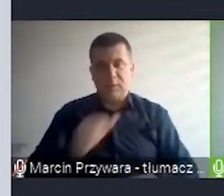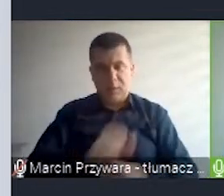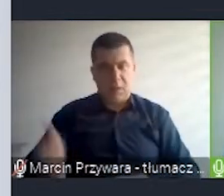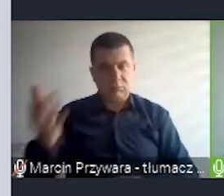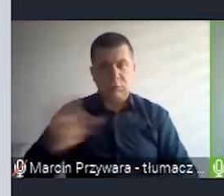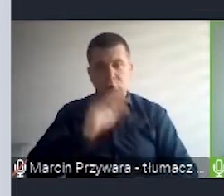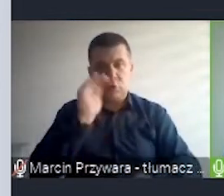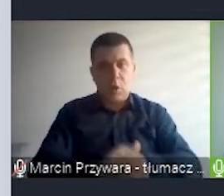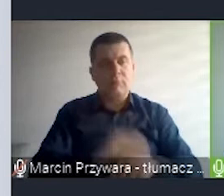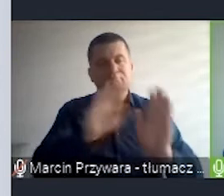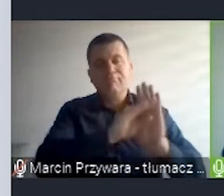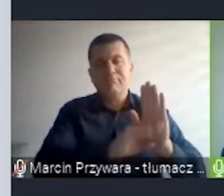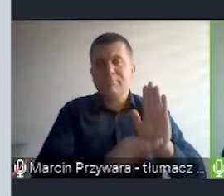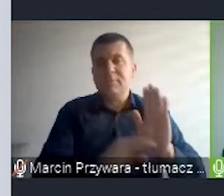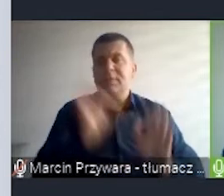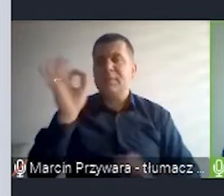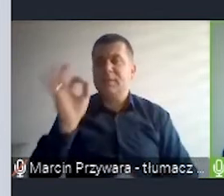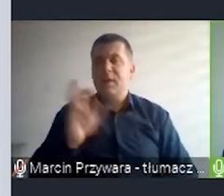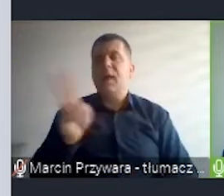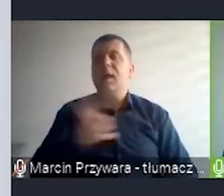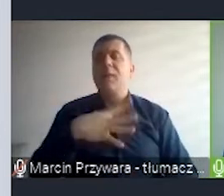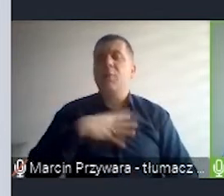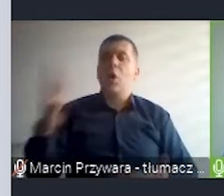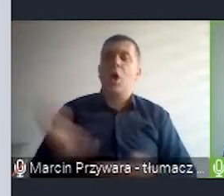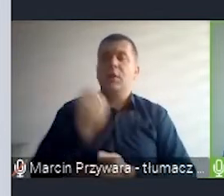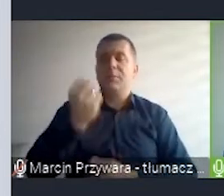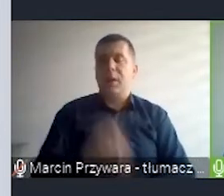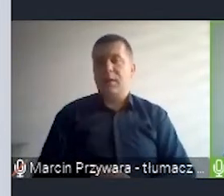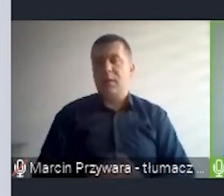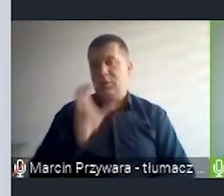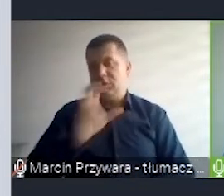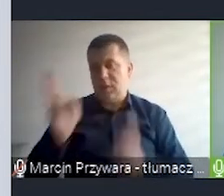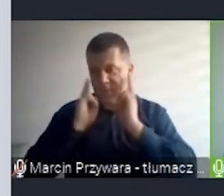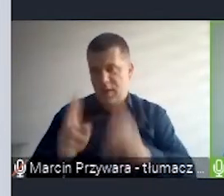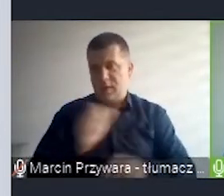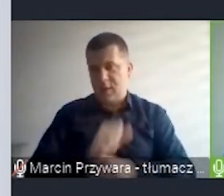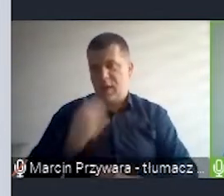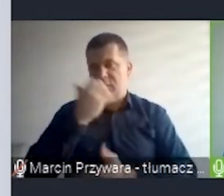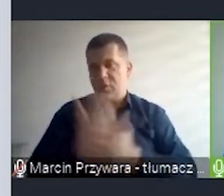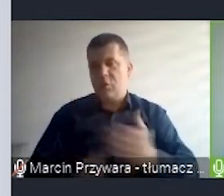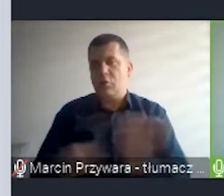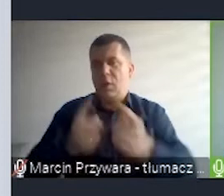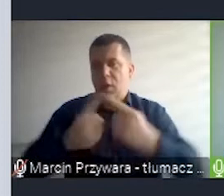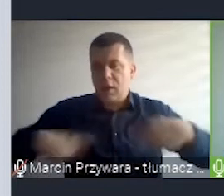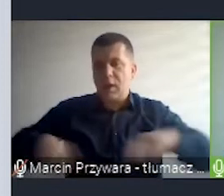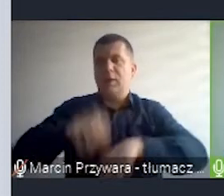są zgodne ze specyfikacją, kiedy zostały odebrane, czy one faktycznie są wykorzystywane do realizacji